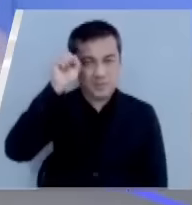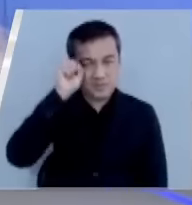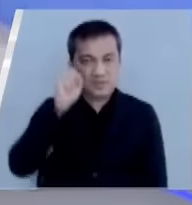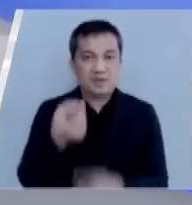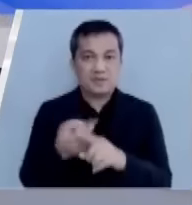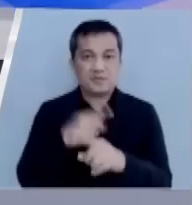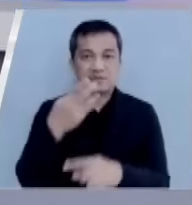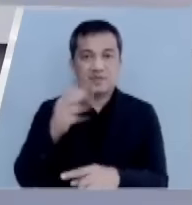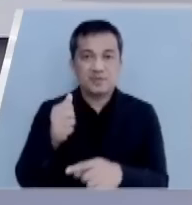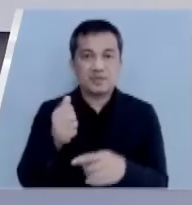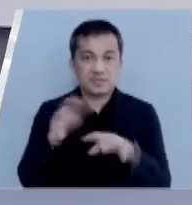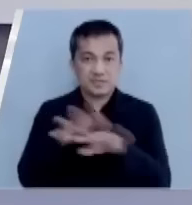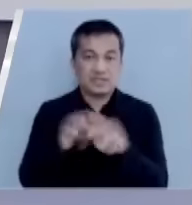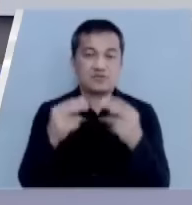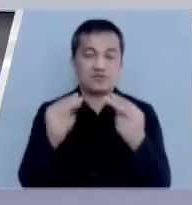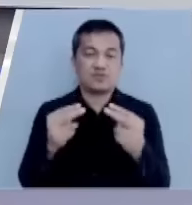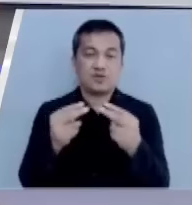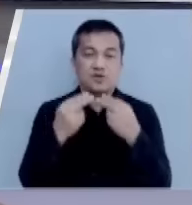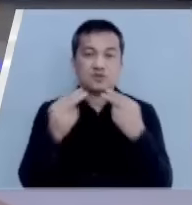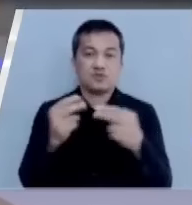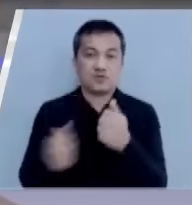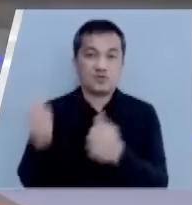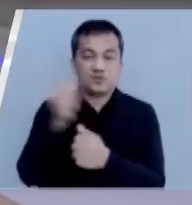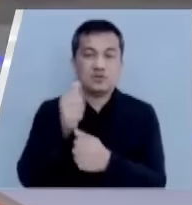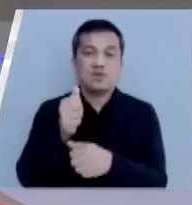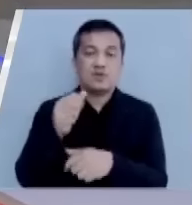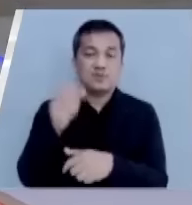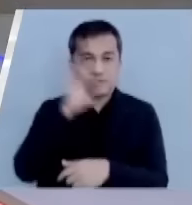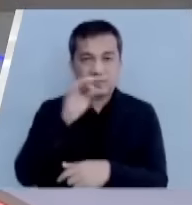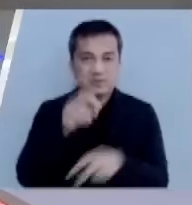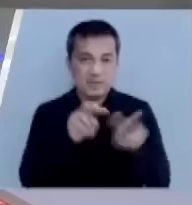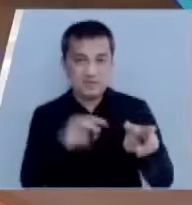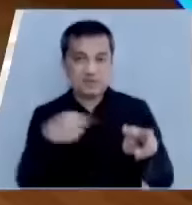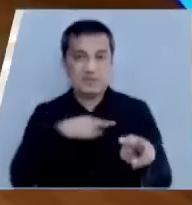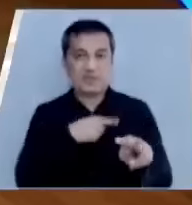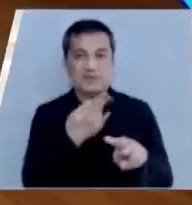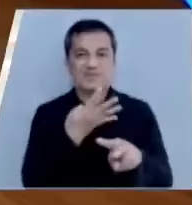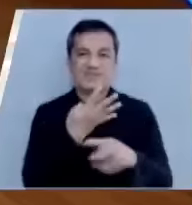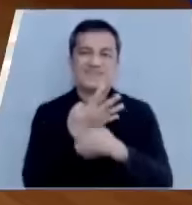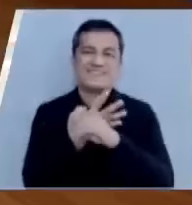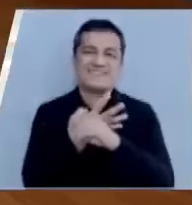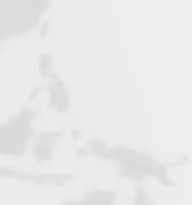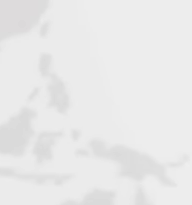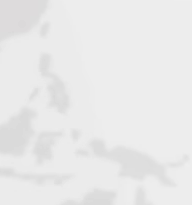Integrated News, ang News Authority ng Pilipino, nakatuto kami 24 oras.